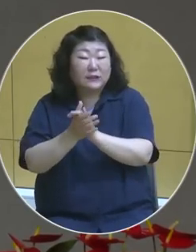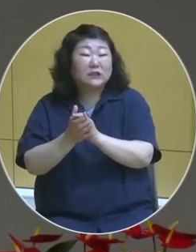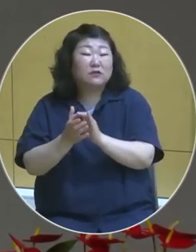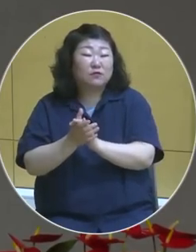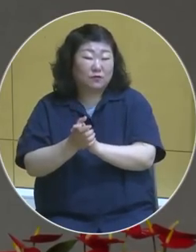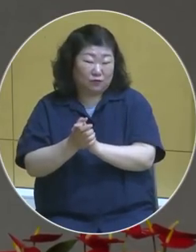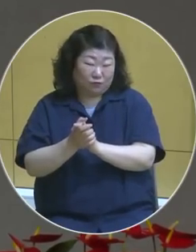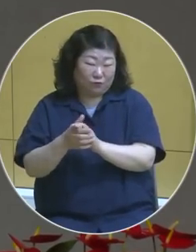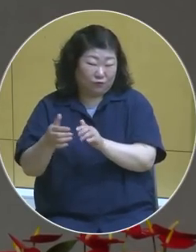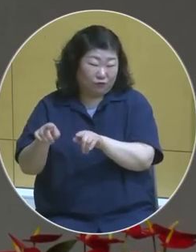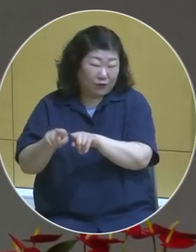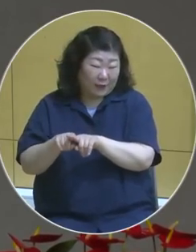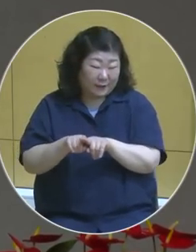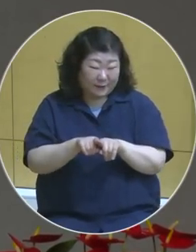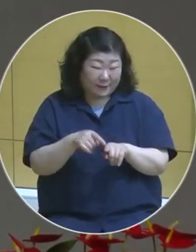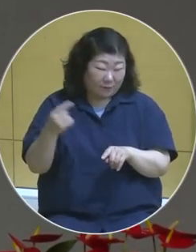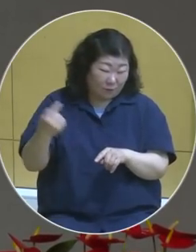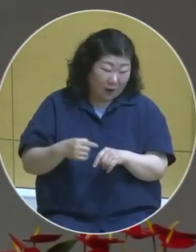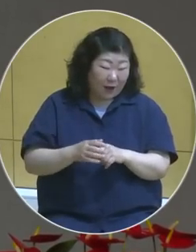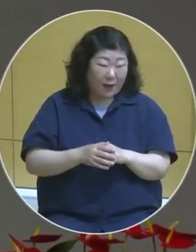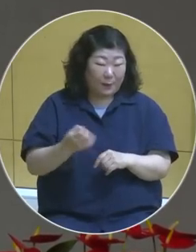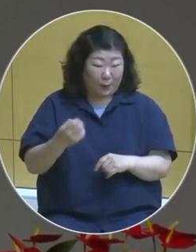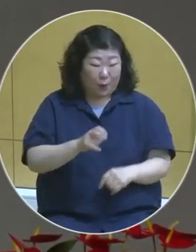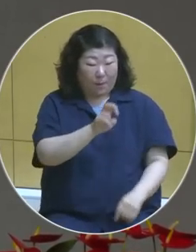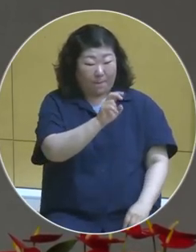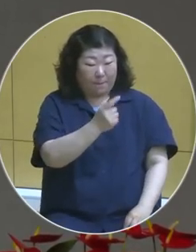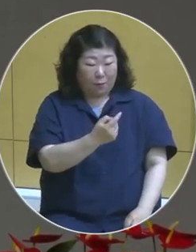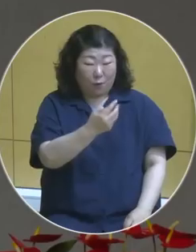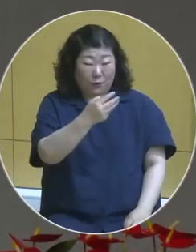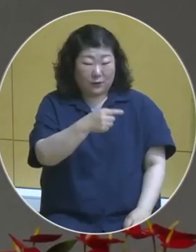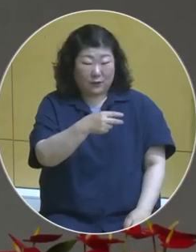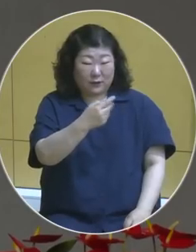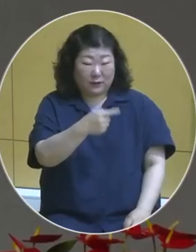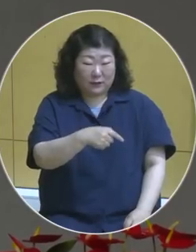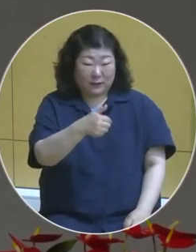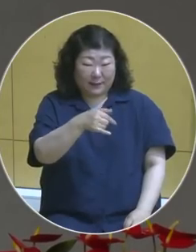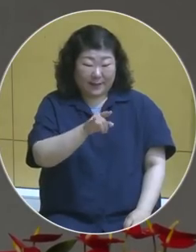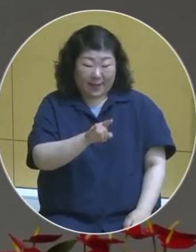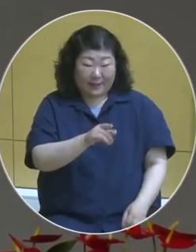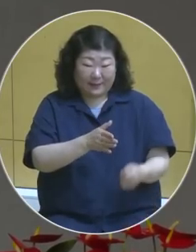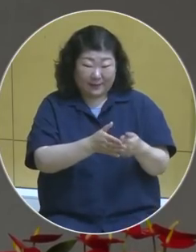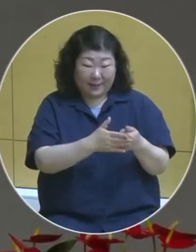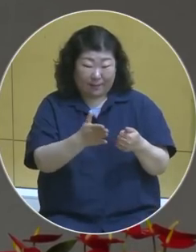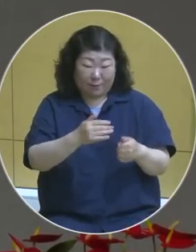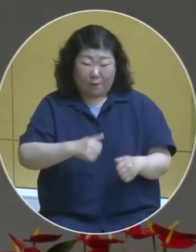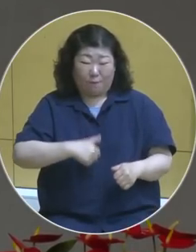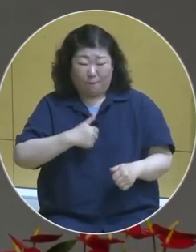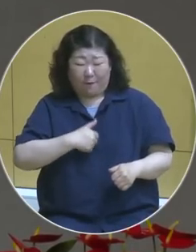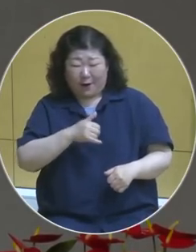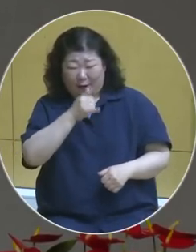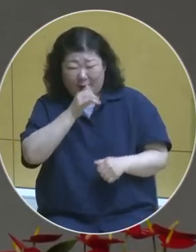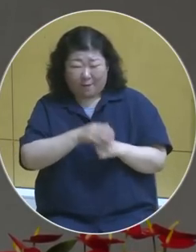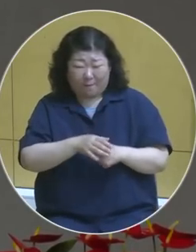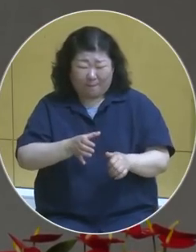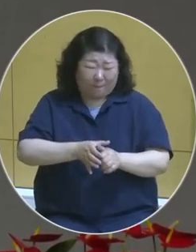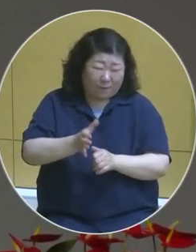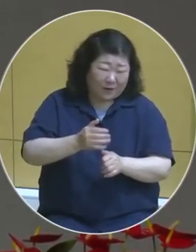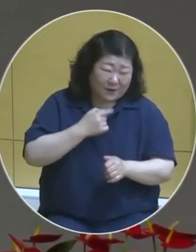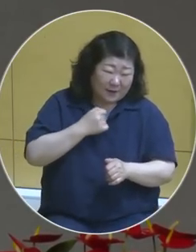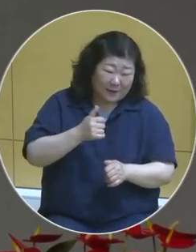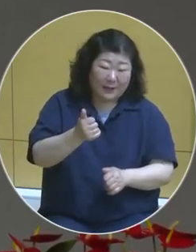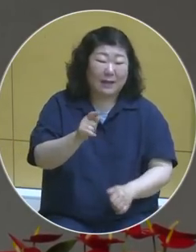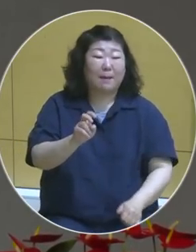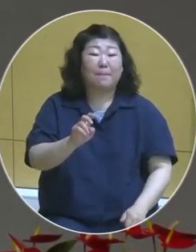되면서 동시에 모르드개로 인해서 화가 나 있고 공격적인 성향을 가진 이